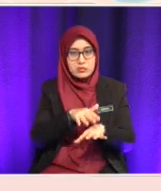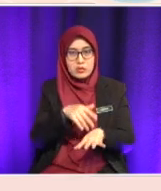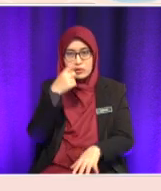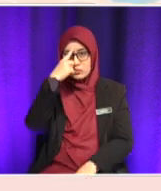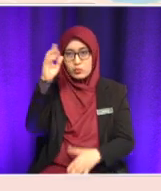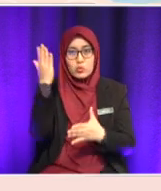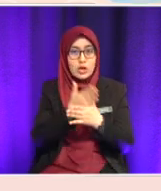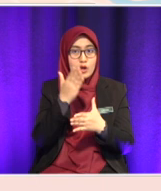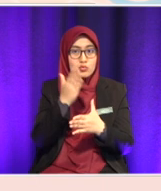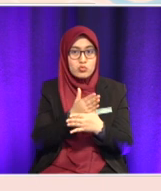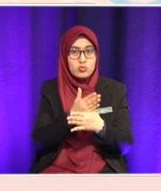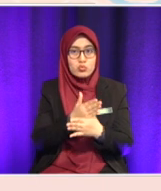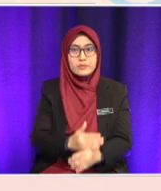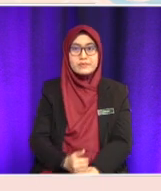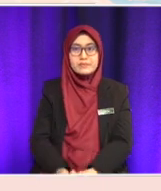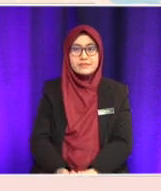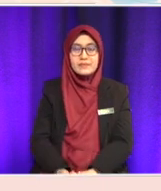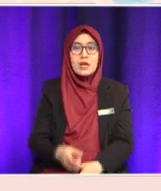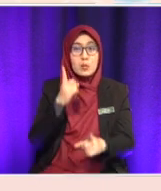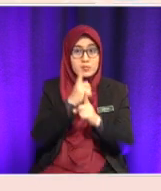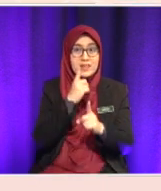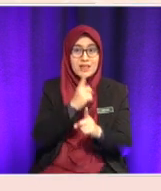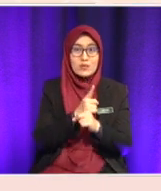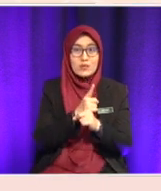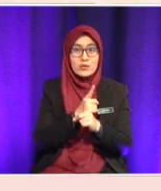untuk Mengganggu ya